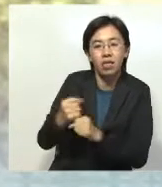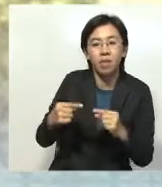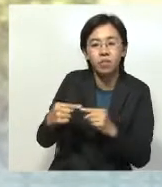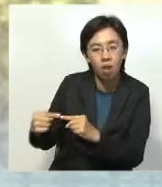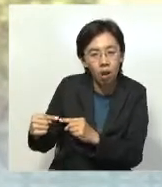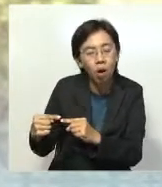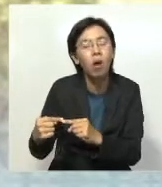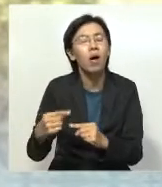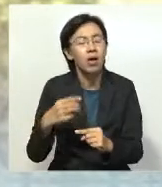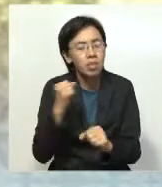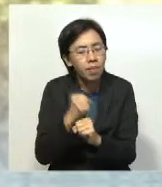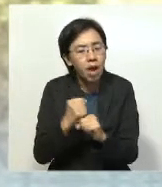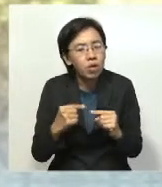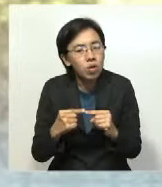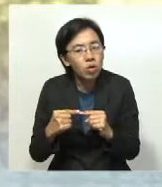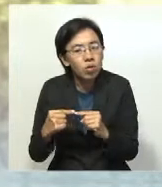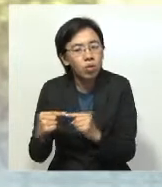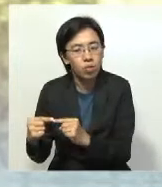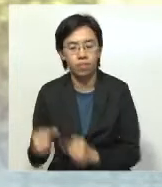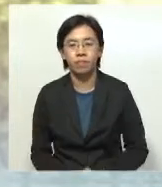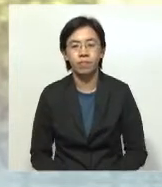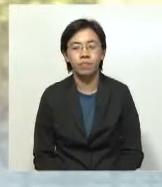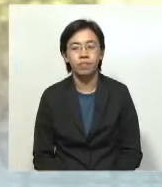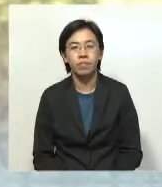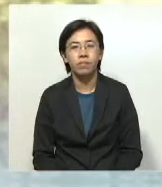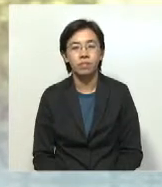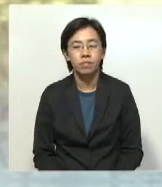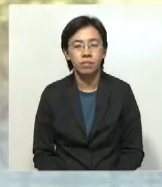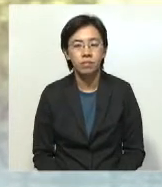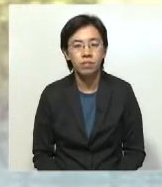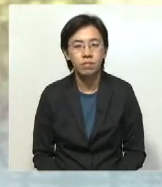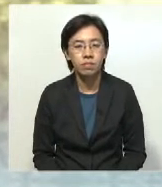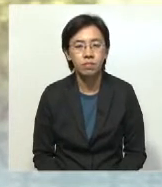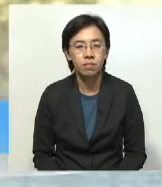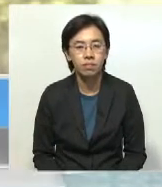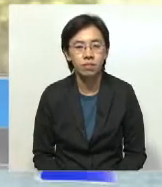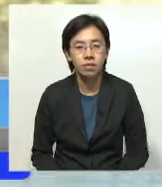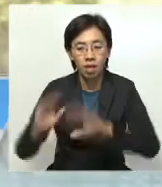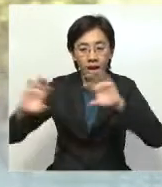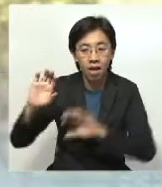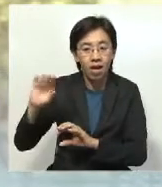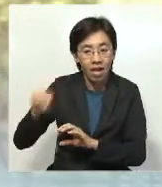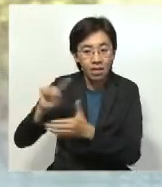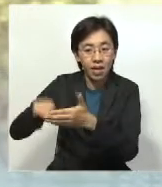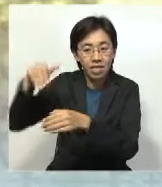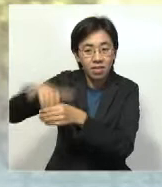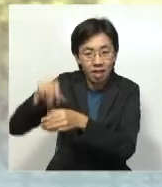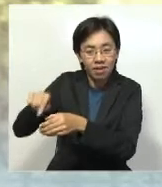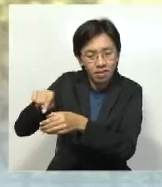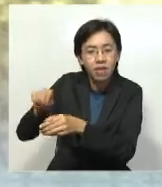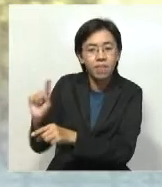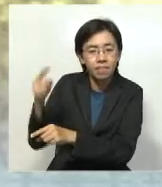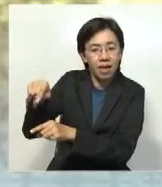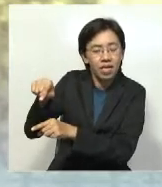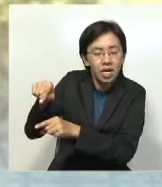วลาในการเชื่อมต่อ ที่4นะแล้วก็เตรียมส่งมอบให้กับรัฐบาลที่มาการเลือกตั้งต่อไปเพราะนั้นสิ่ง